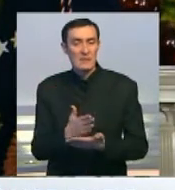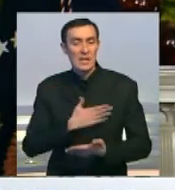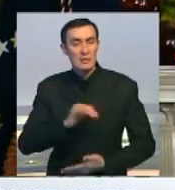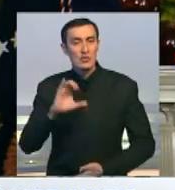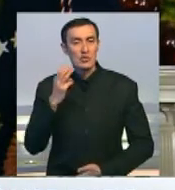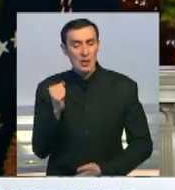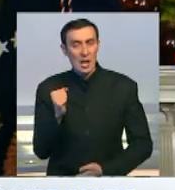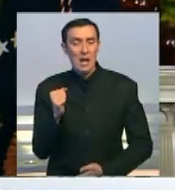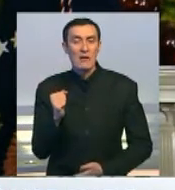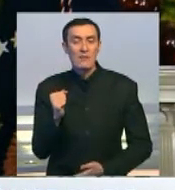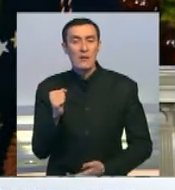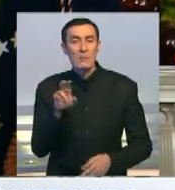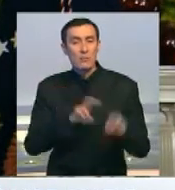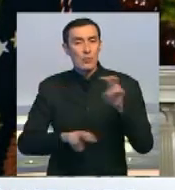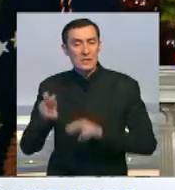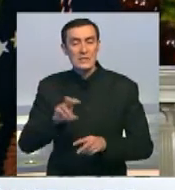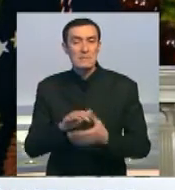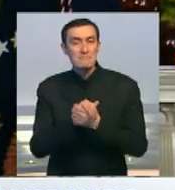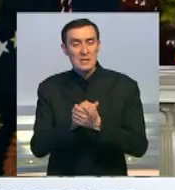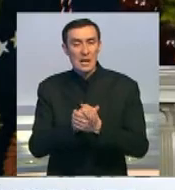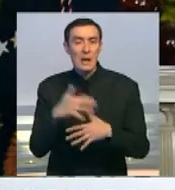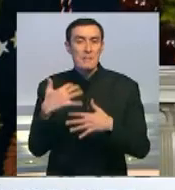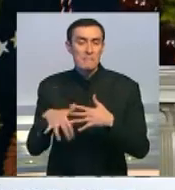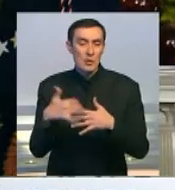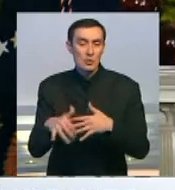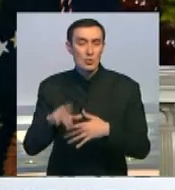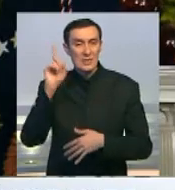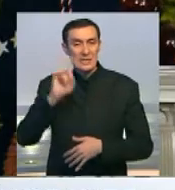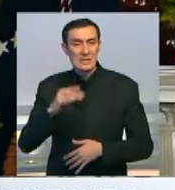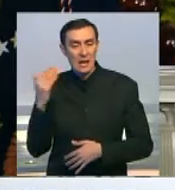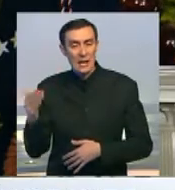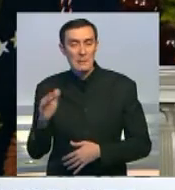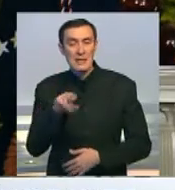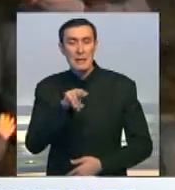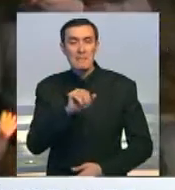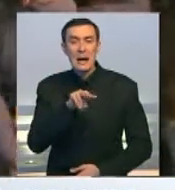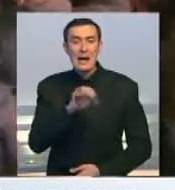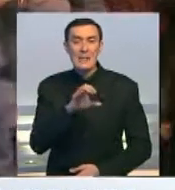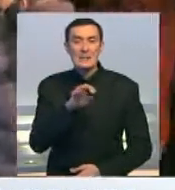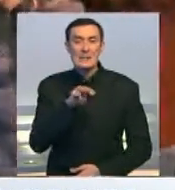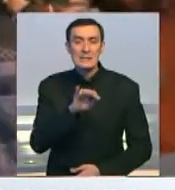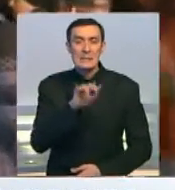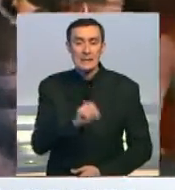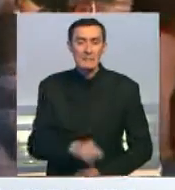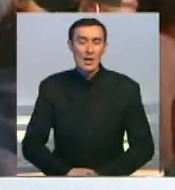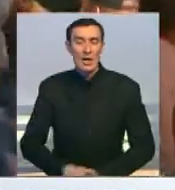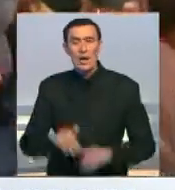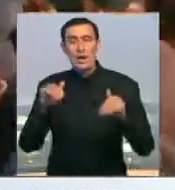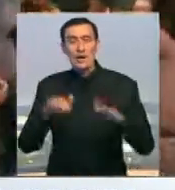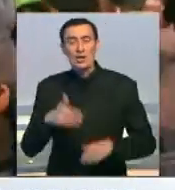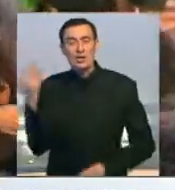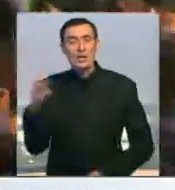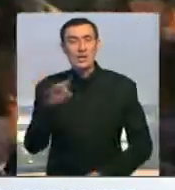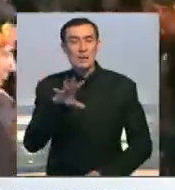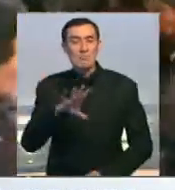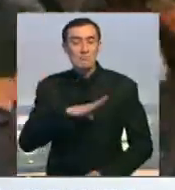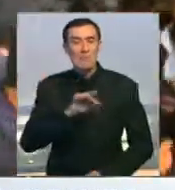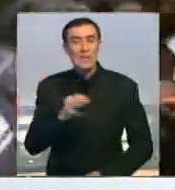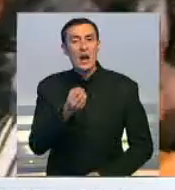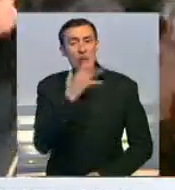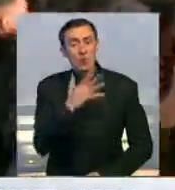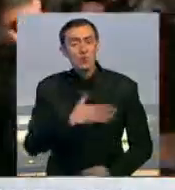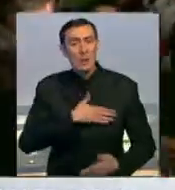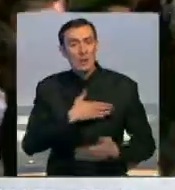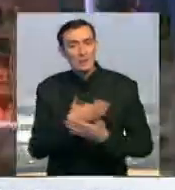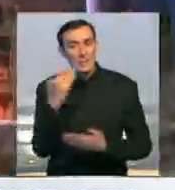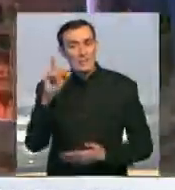в поиске мира между Израилем и палестинцами. Решение Дональда Трампа вызвало как позитивную